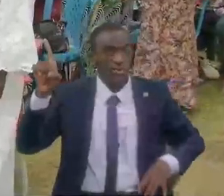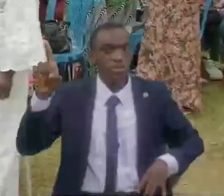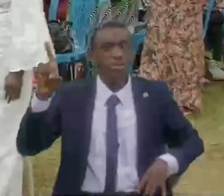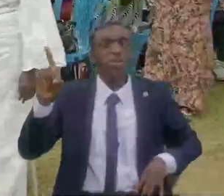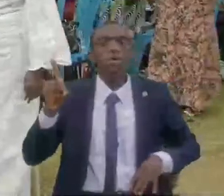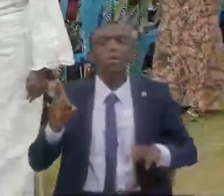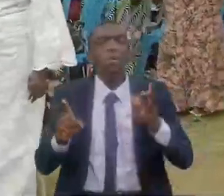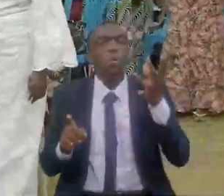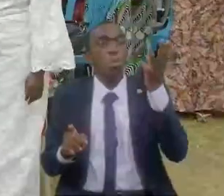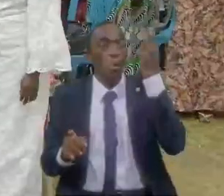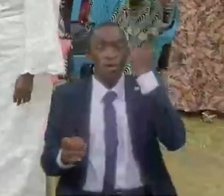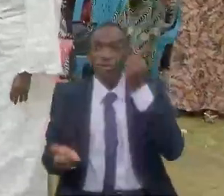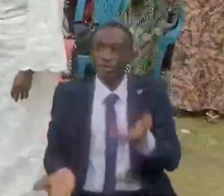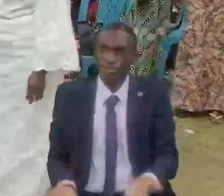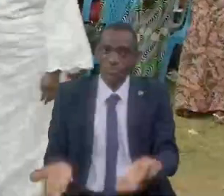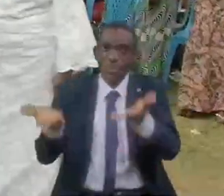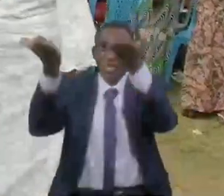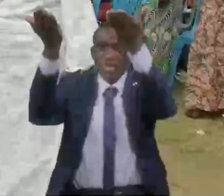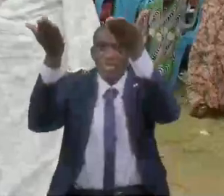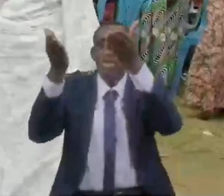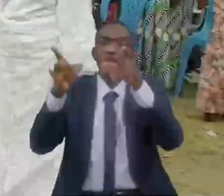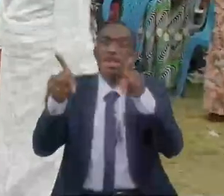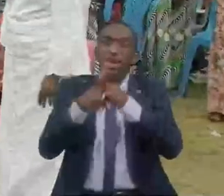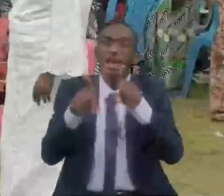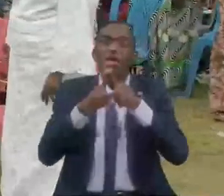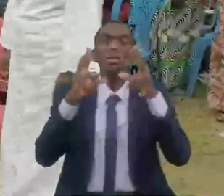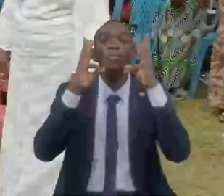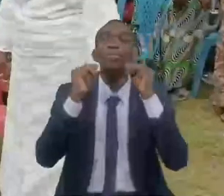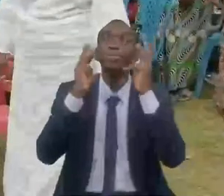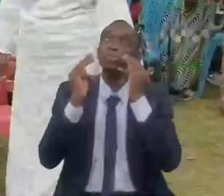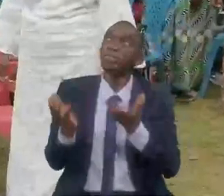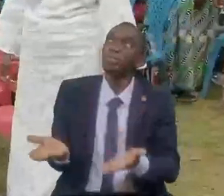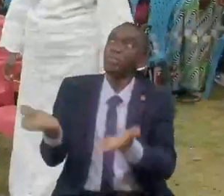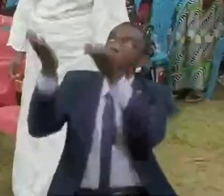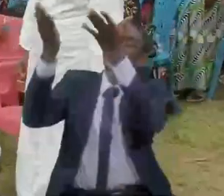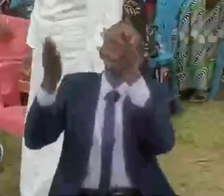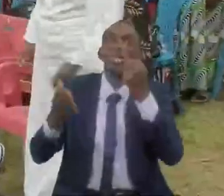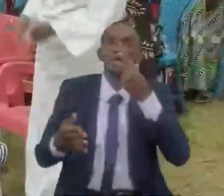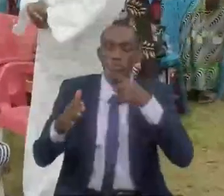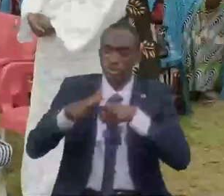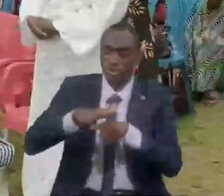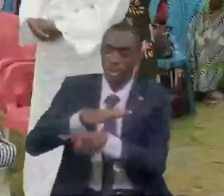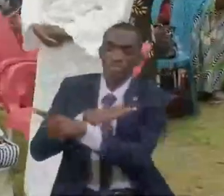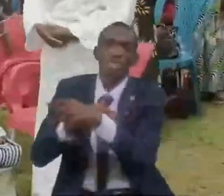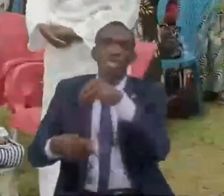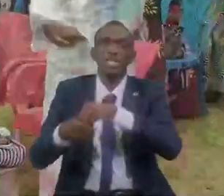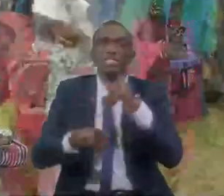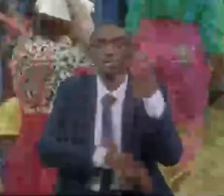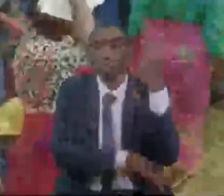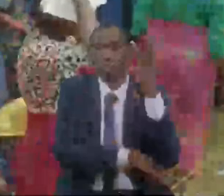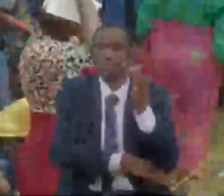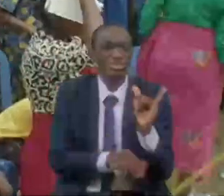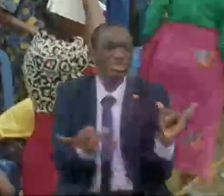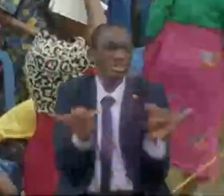Christ a été ressuscité comme Moïse éleva le serpent dans le désert. Ainsi le Fils